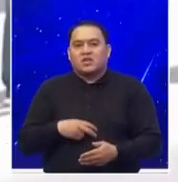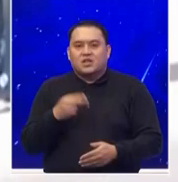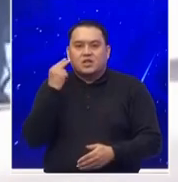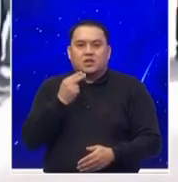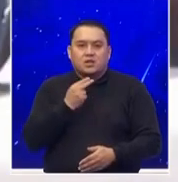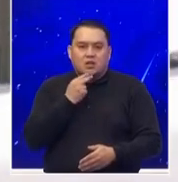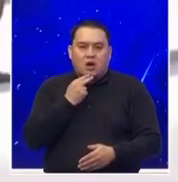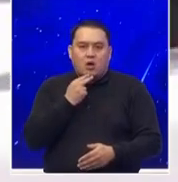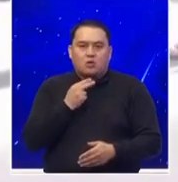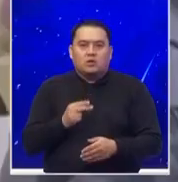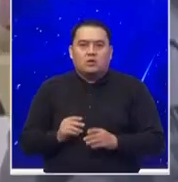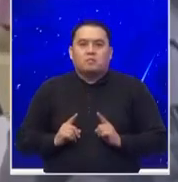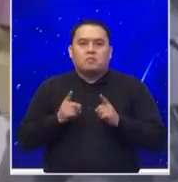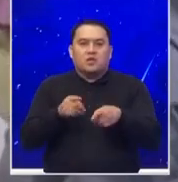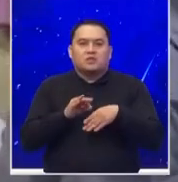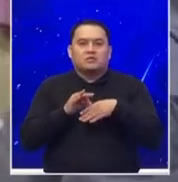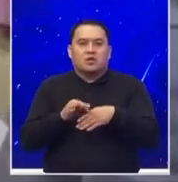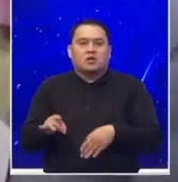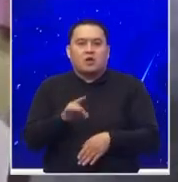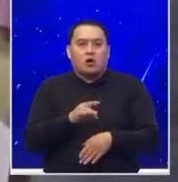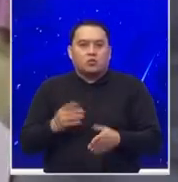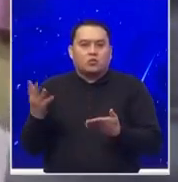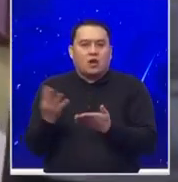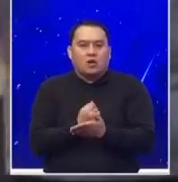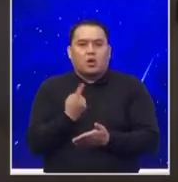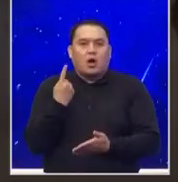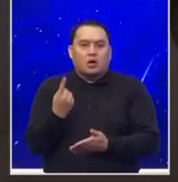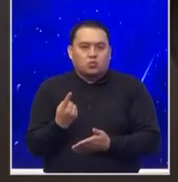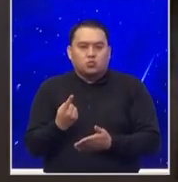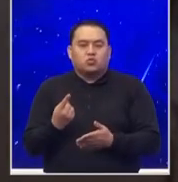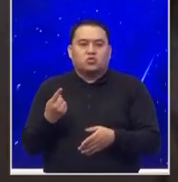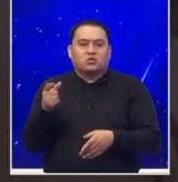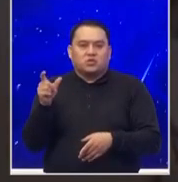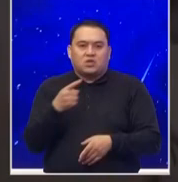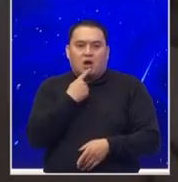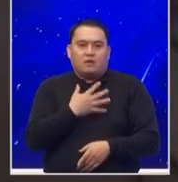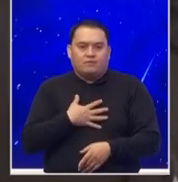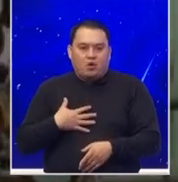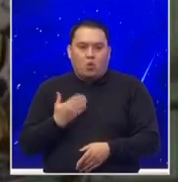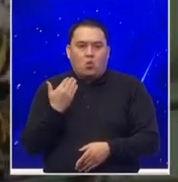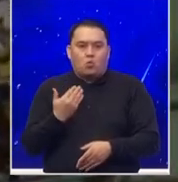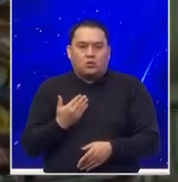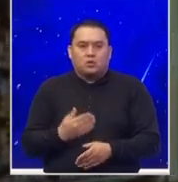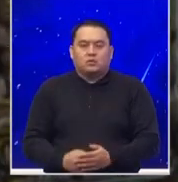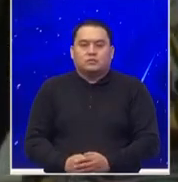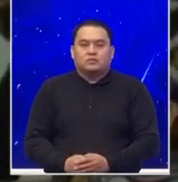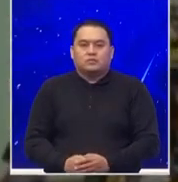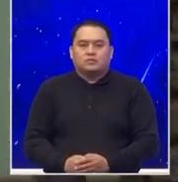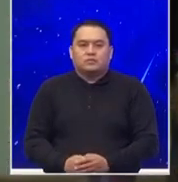Китае моментально попадают все районы, где найдут хотя бы пару десятков зараженных. Выхода оттуда